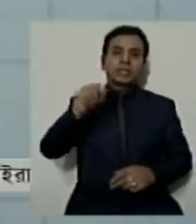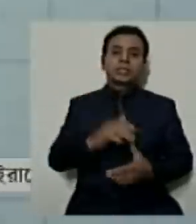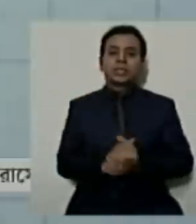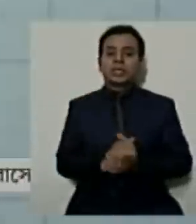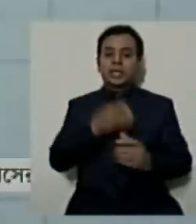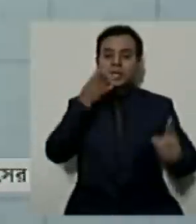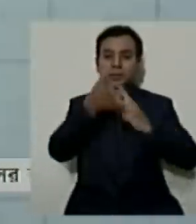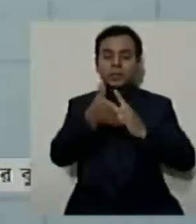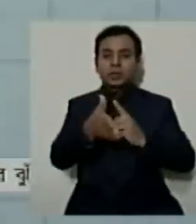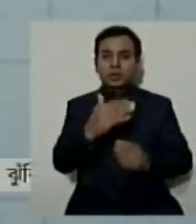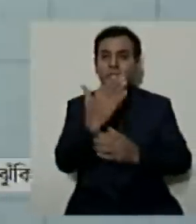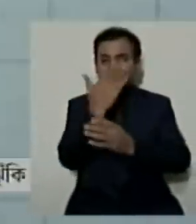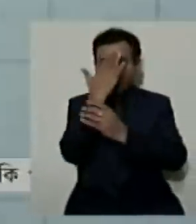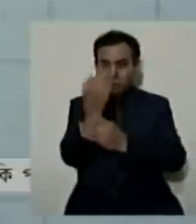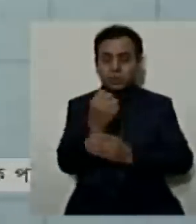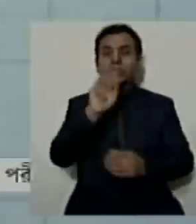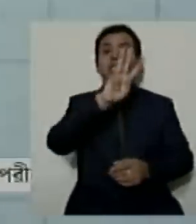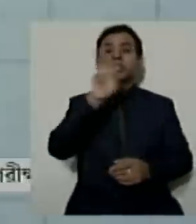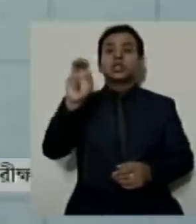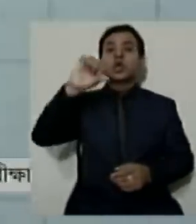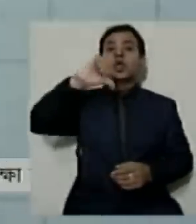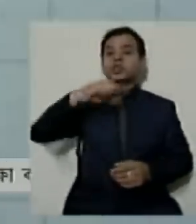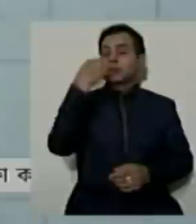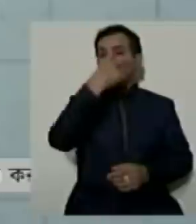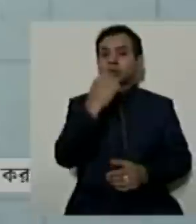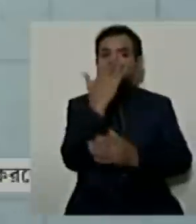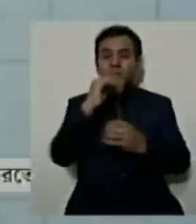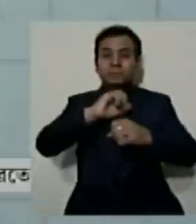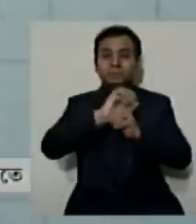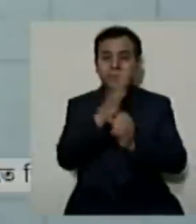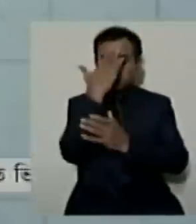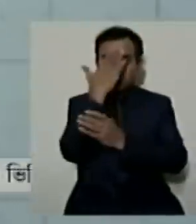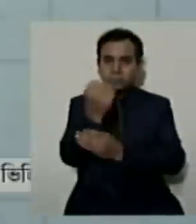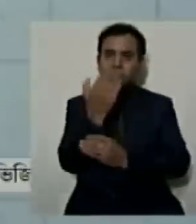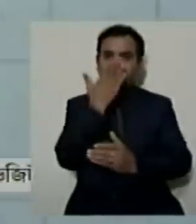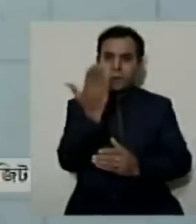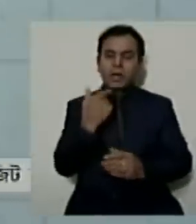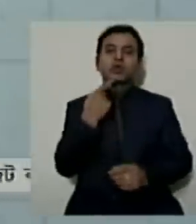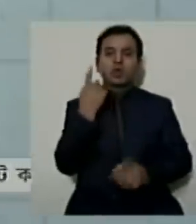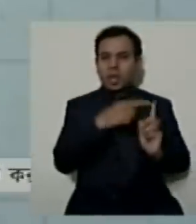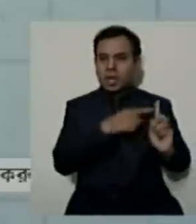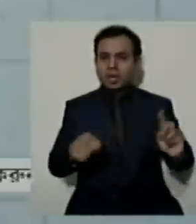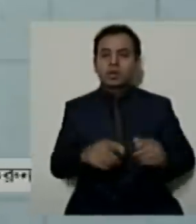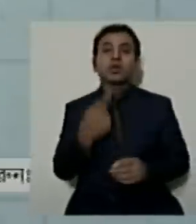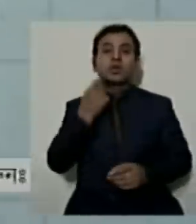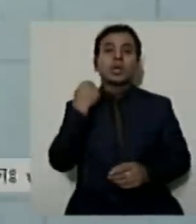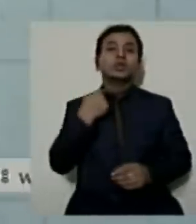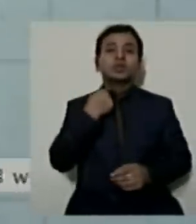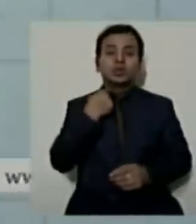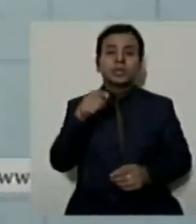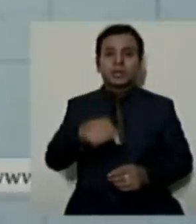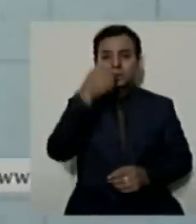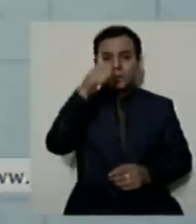এখানে উল্লেখ করি যে গতকাল শুক্রবার থাকার কারণে আমাদের দুই একটি বেসরকারি পিসিআর ল্যাব প্রতিষ্ঠান